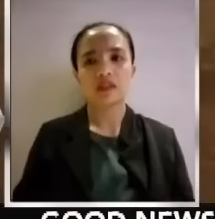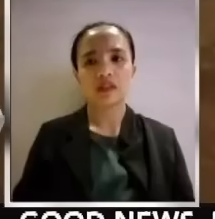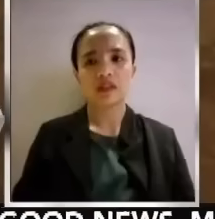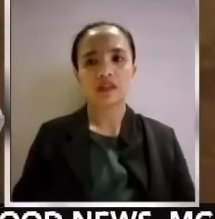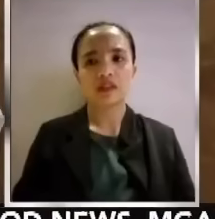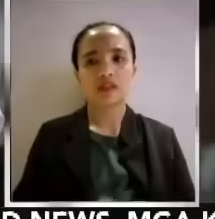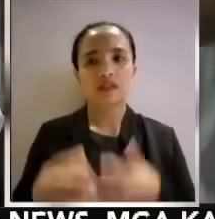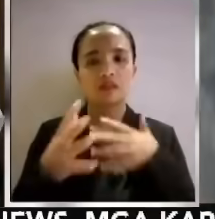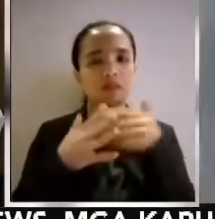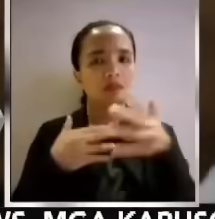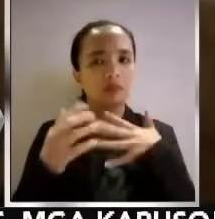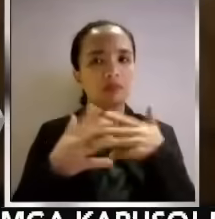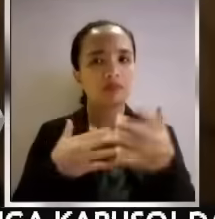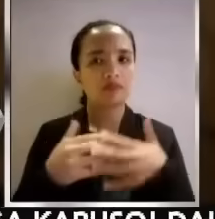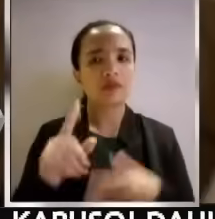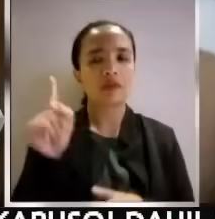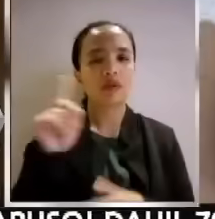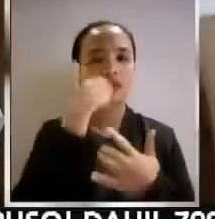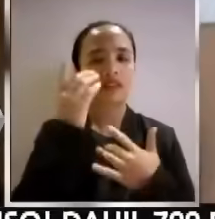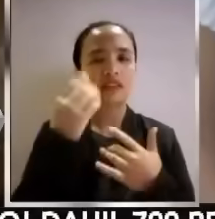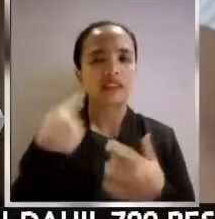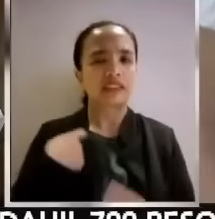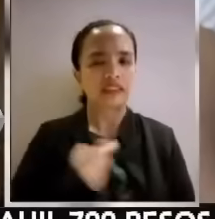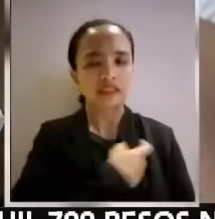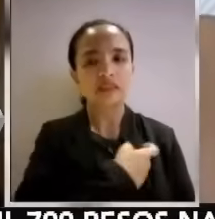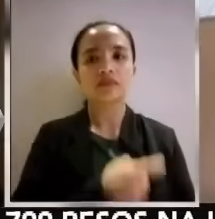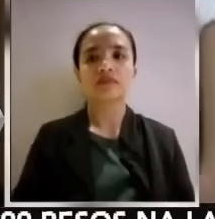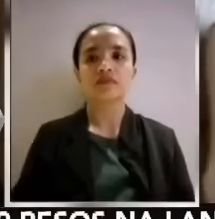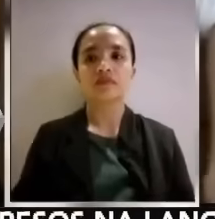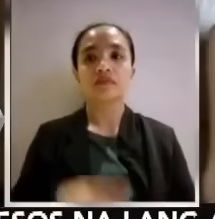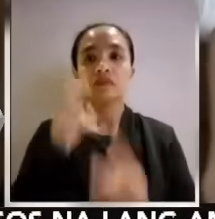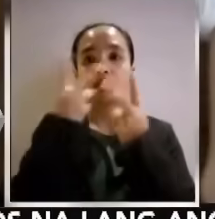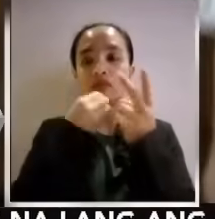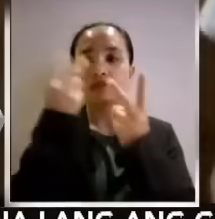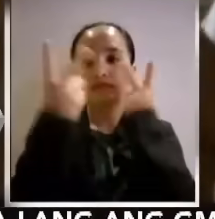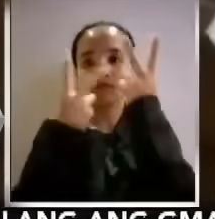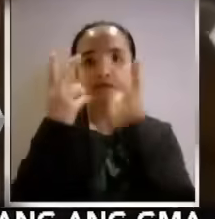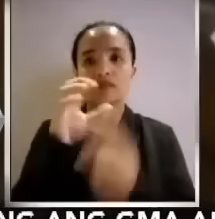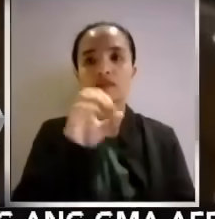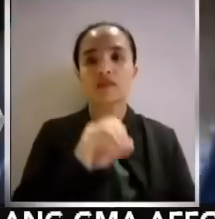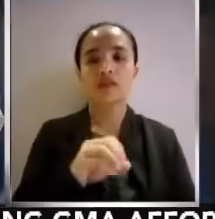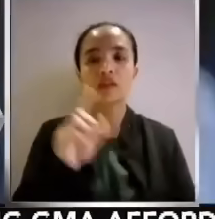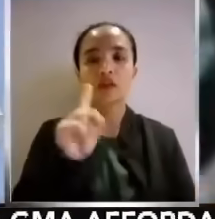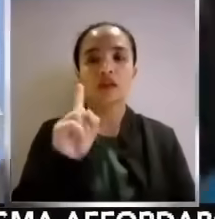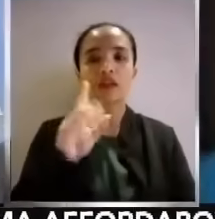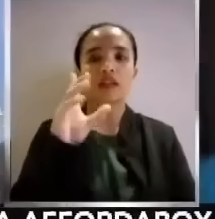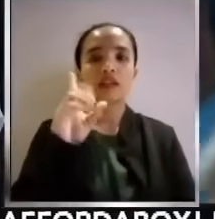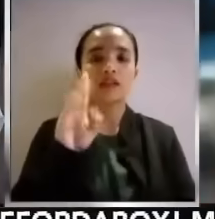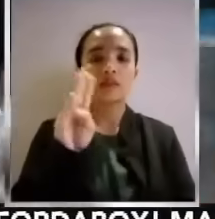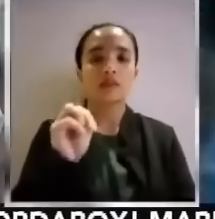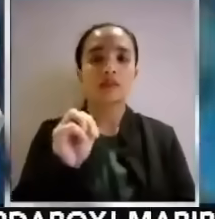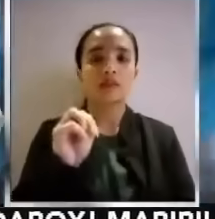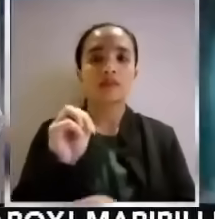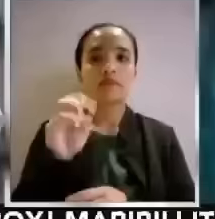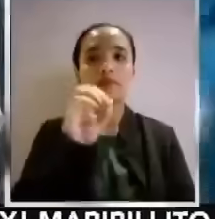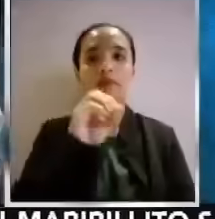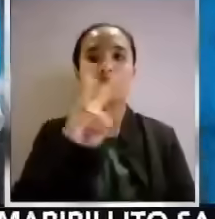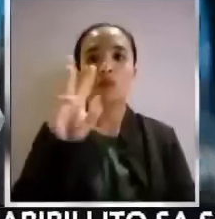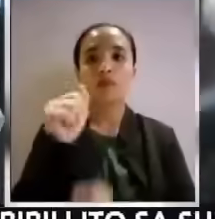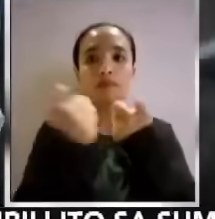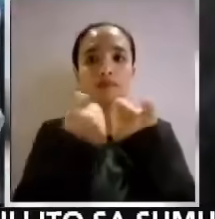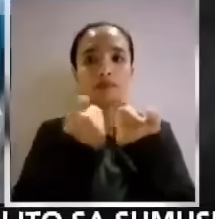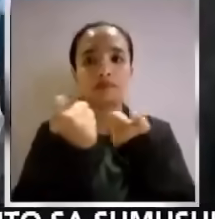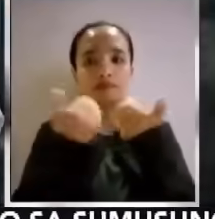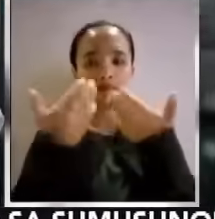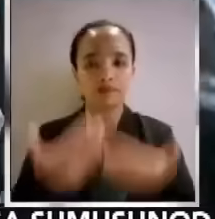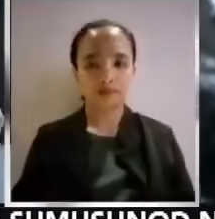yung sakit. Bumisita sa burol sina migrant workers OIC Hans Leo Kakdak, OWA Administrator Arnel Ignacio